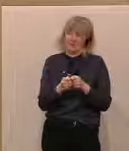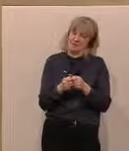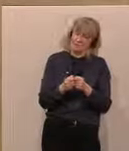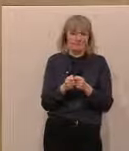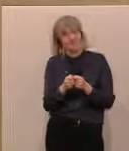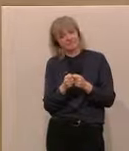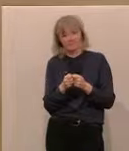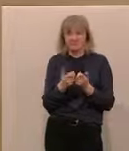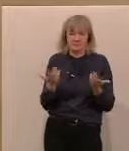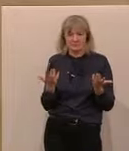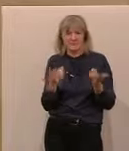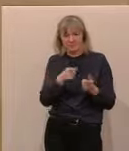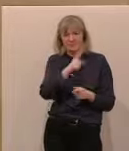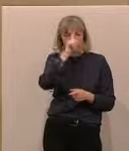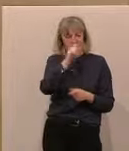wissen,